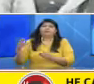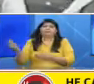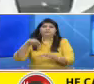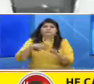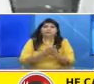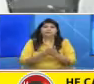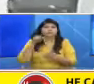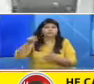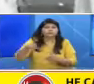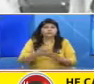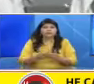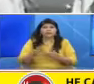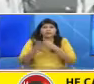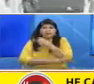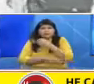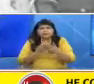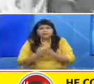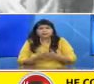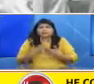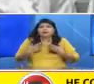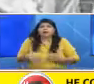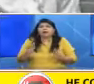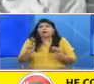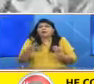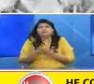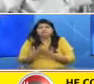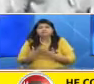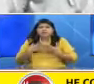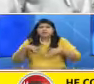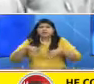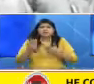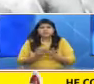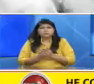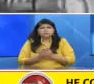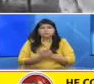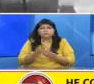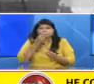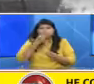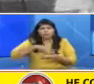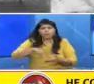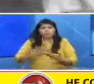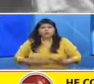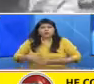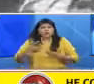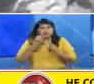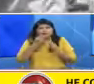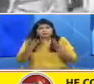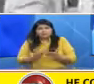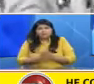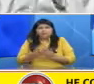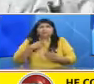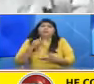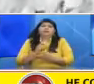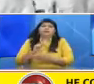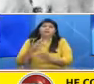उन्होंने गरीब, बेसहारा, कमजोर और भूखे लोगों की सेवा को अपने